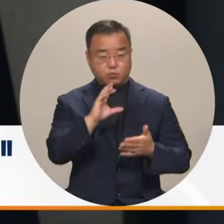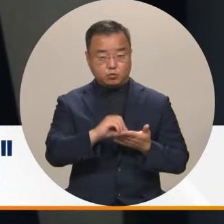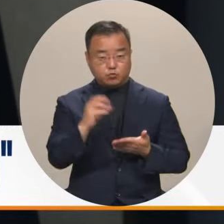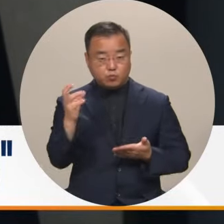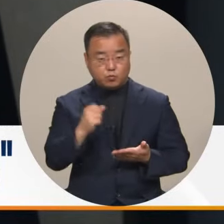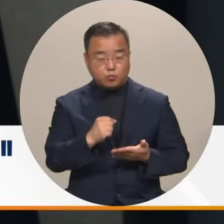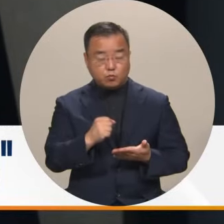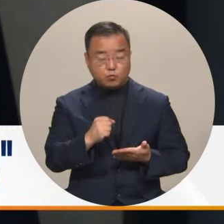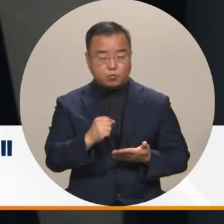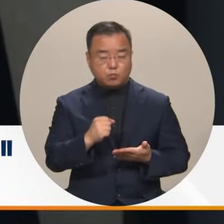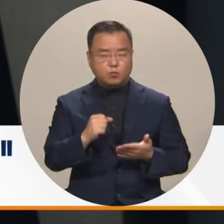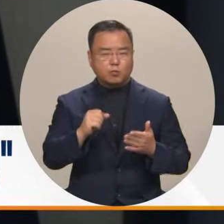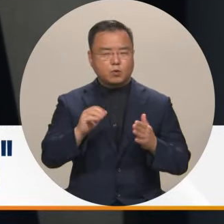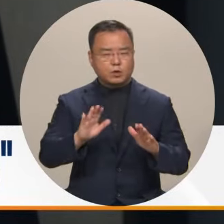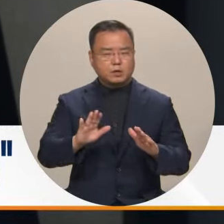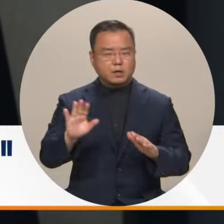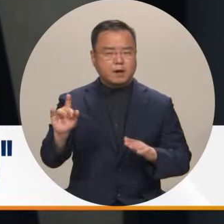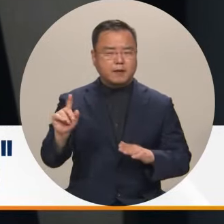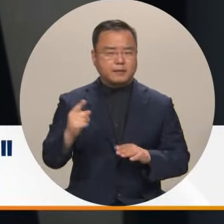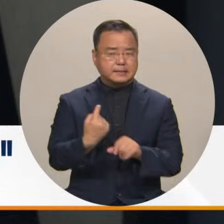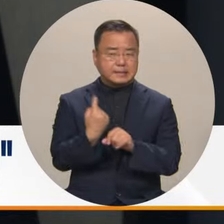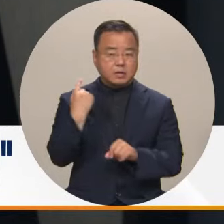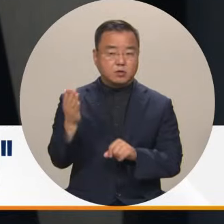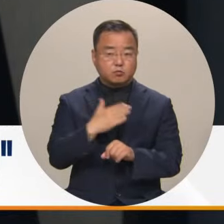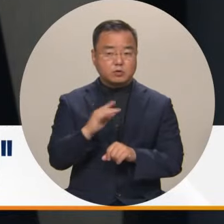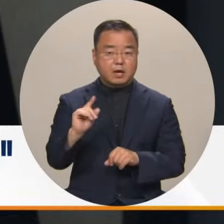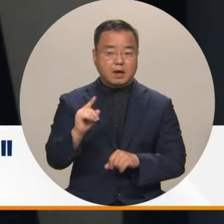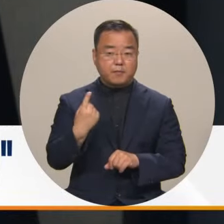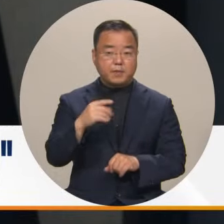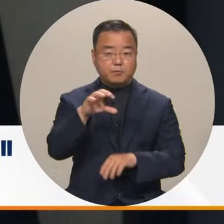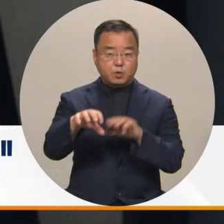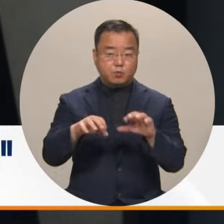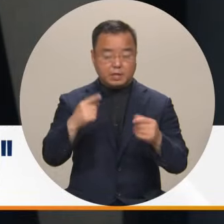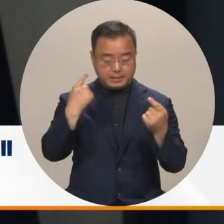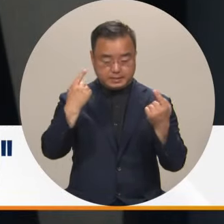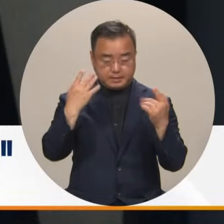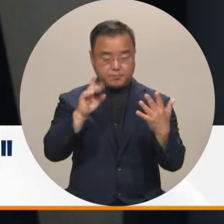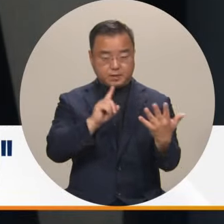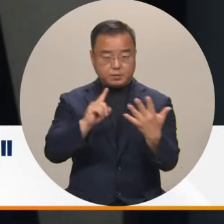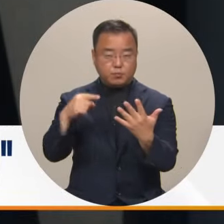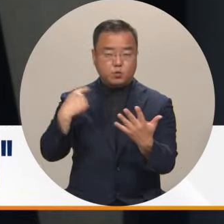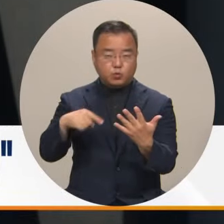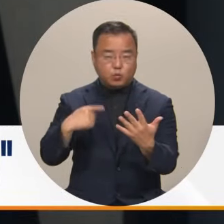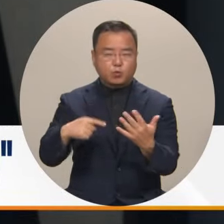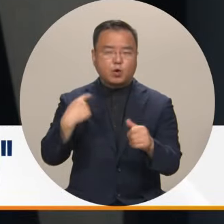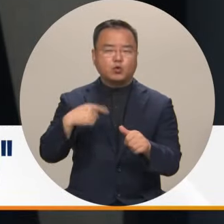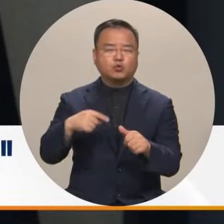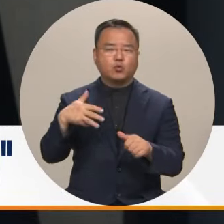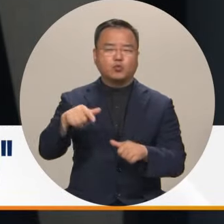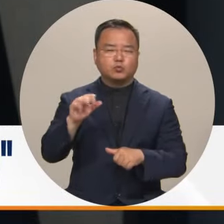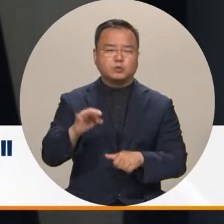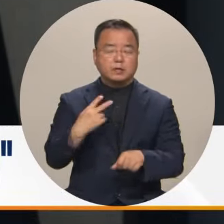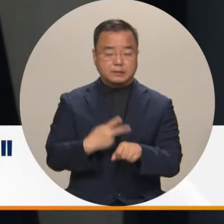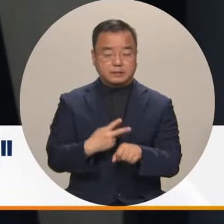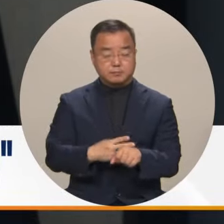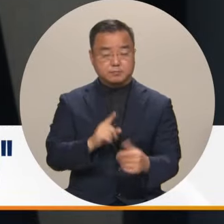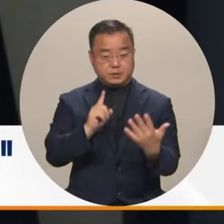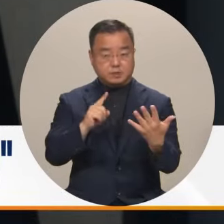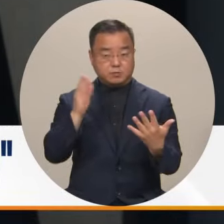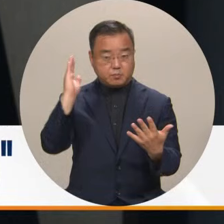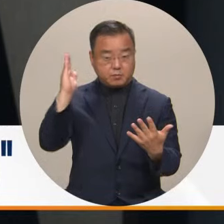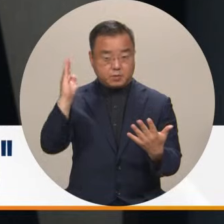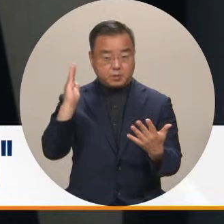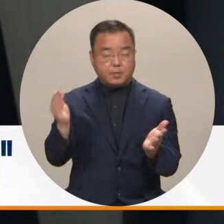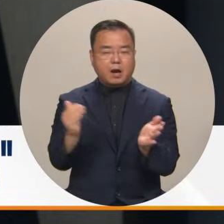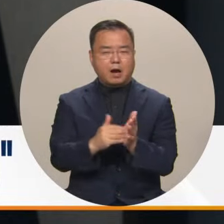올해에서 역의 대학 이상을 강연을 했고요 또 많은 교육청의 선생님 대상으로 했었는데 그거 하면서 깜짝 놀란 것이